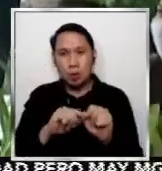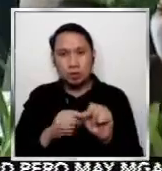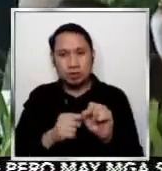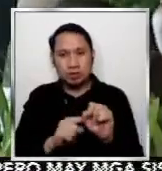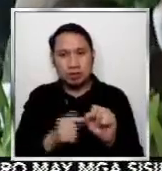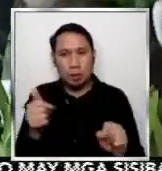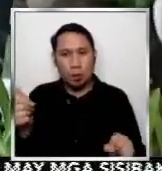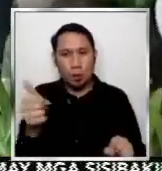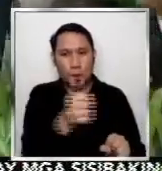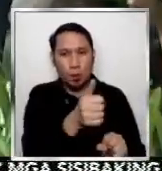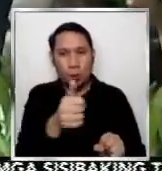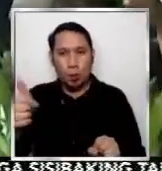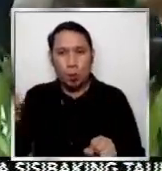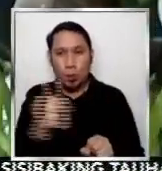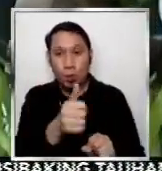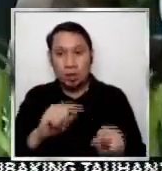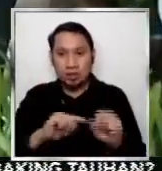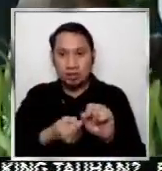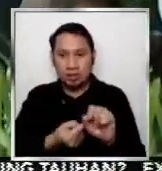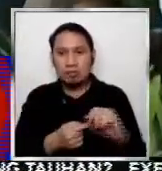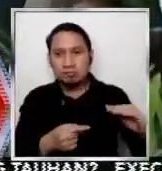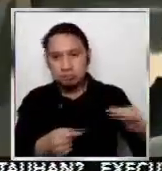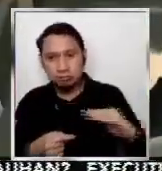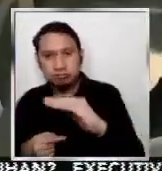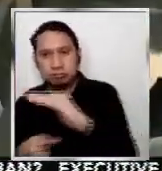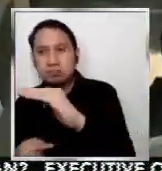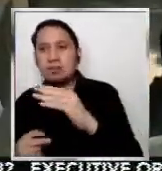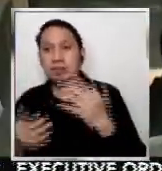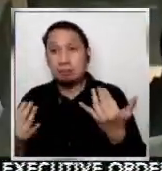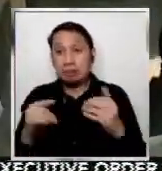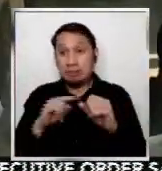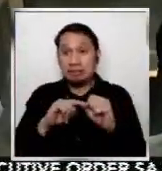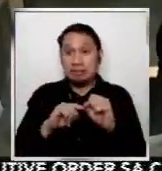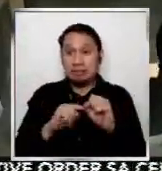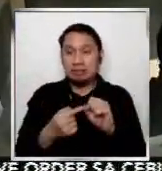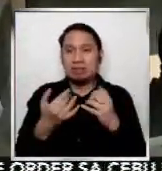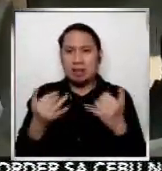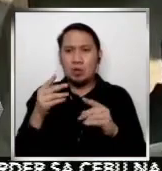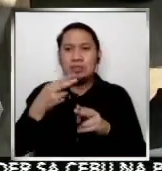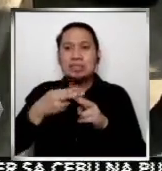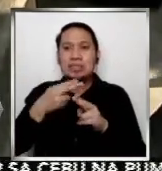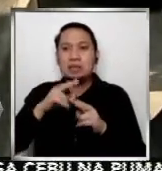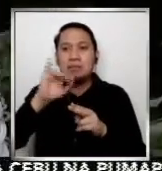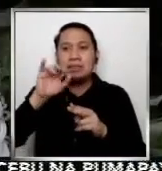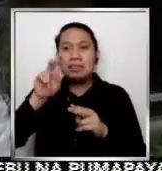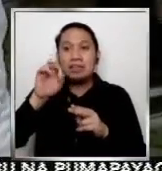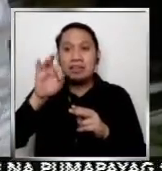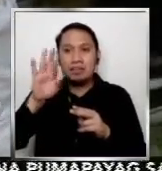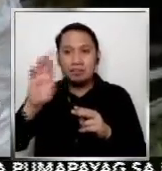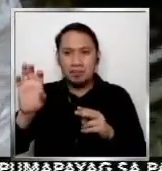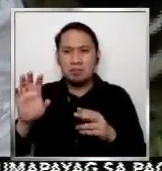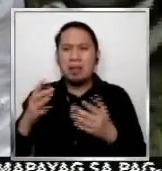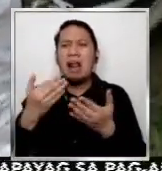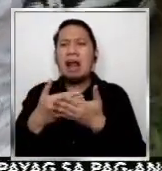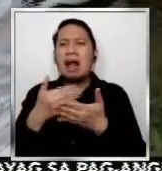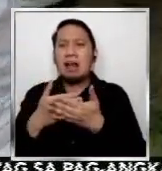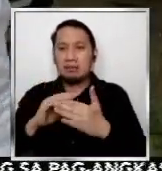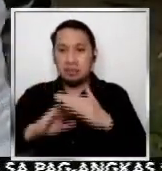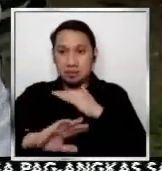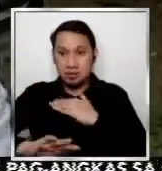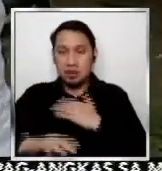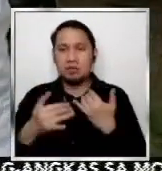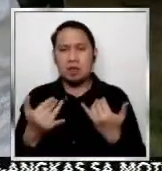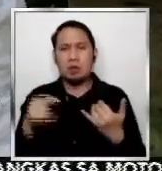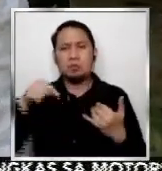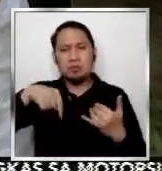na stranded mula noong mag-lockdown sa Luzon. Isa sa kanila si Jennifer, nakabuwanan pa naman ngayon. Narito siya para magtrabaho,